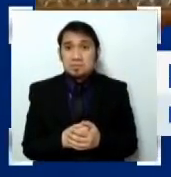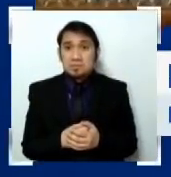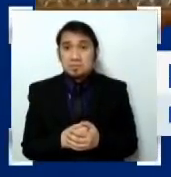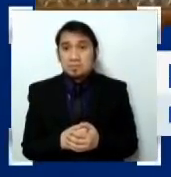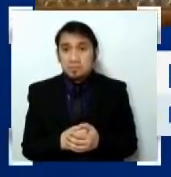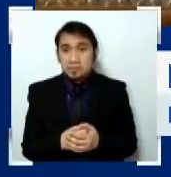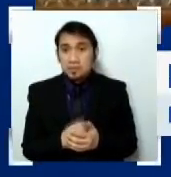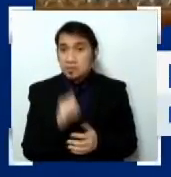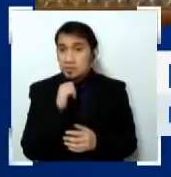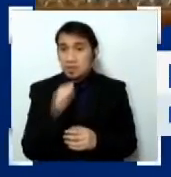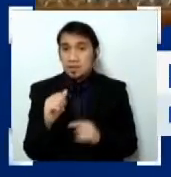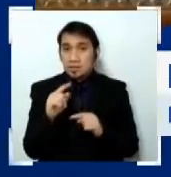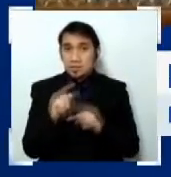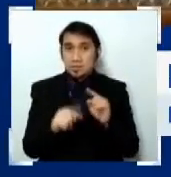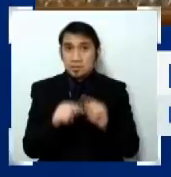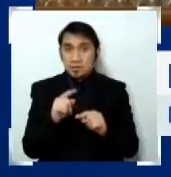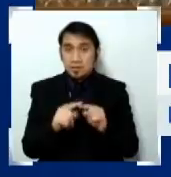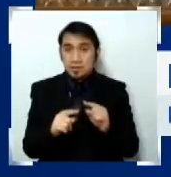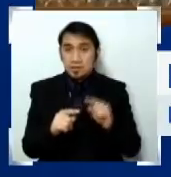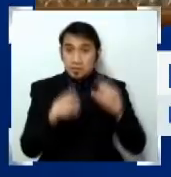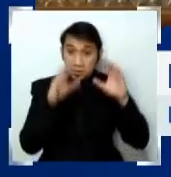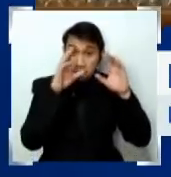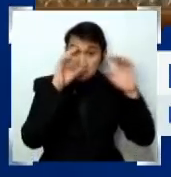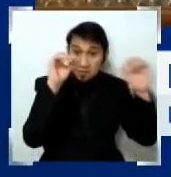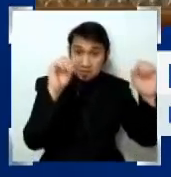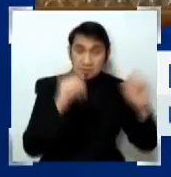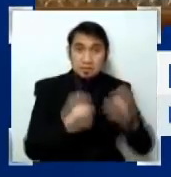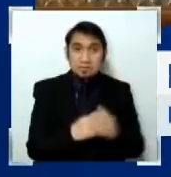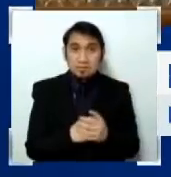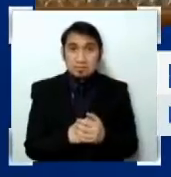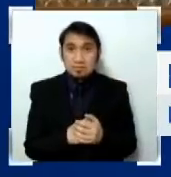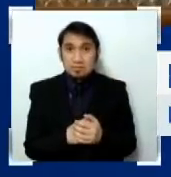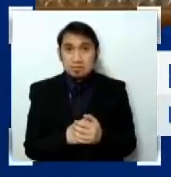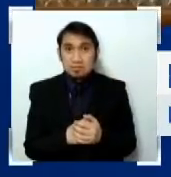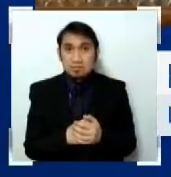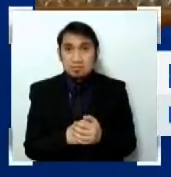kaibigan yung maging presidente, I would be